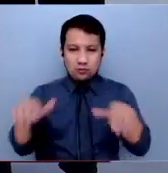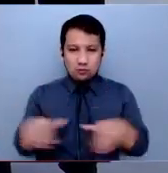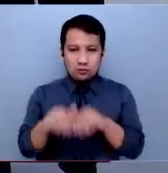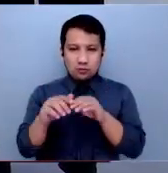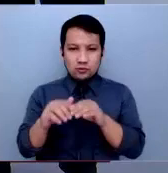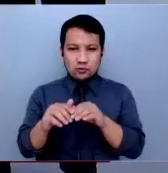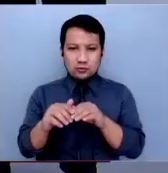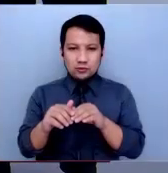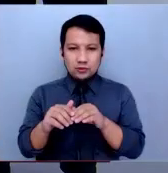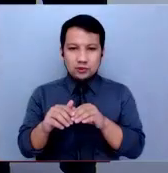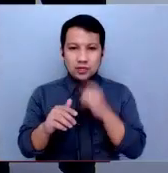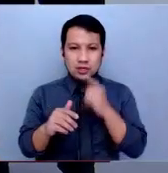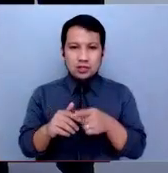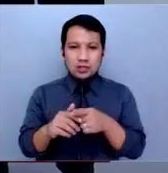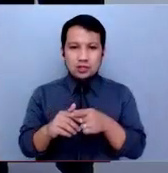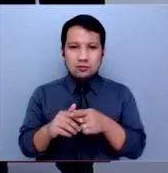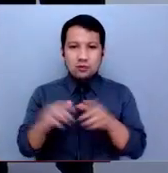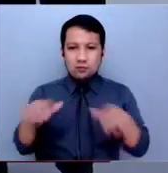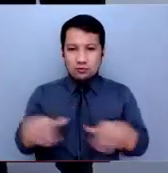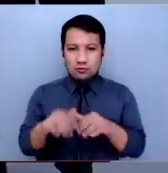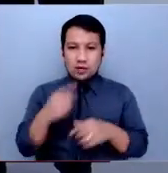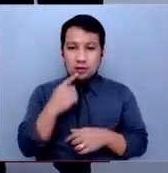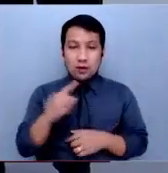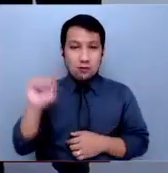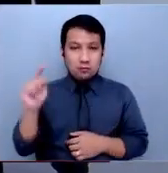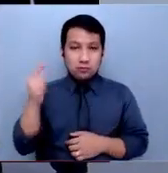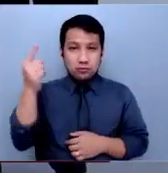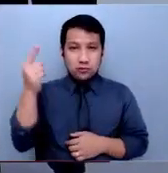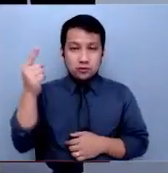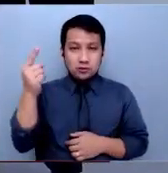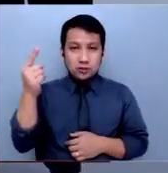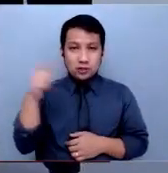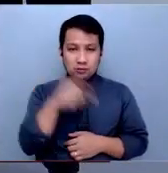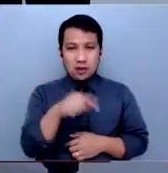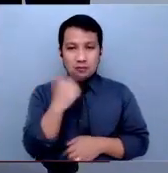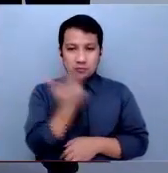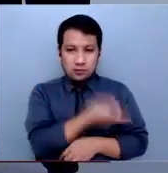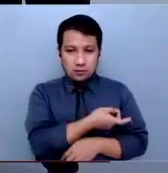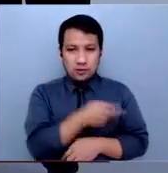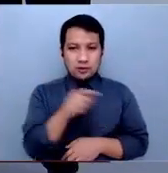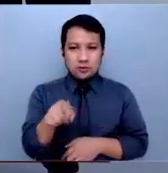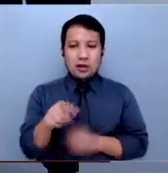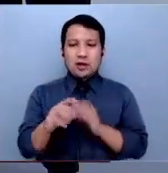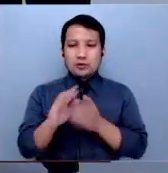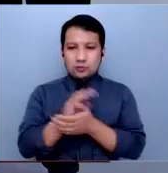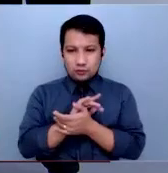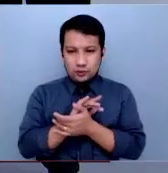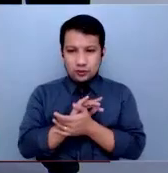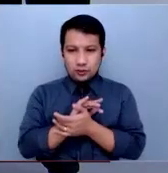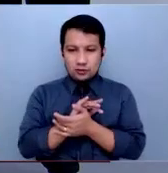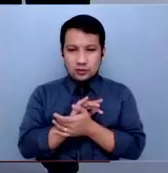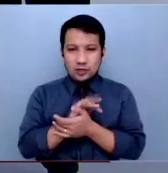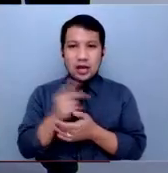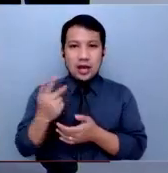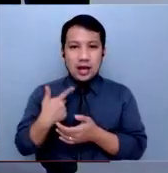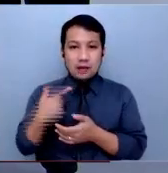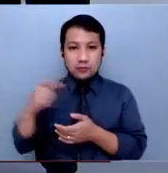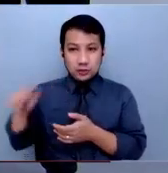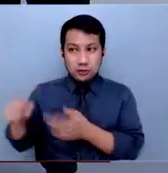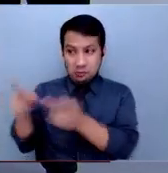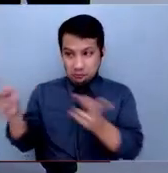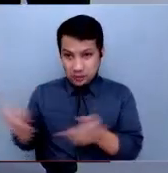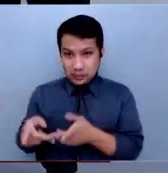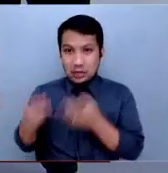workers at mga empleyado. Una, kailangan bakunado sila laban sa COVID-19 basta't merong supply ng bakuna sa kanilang